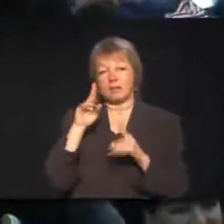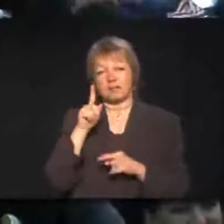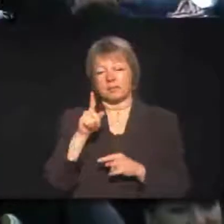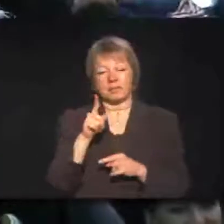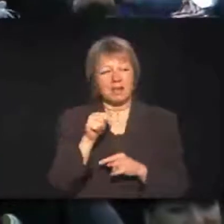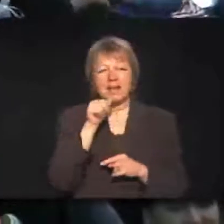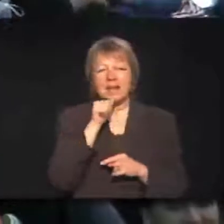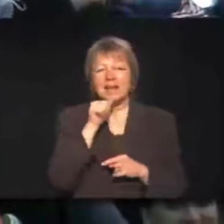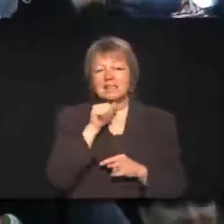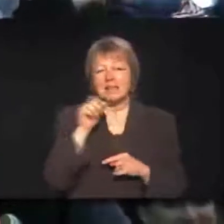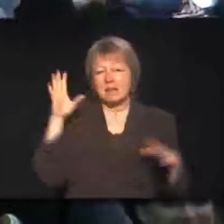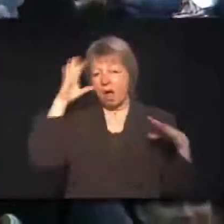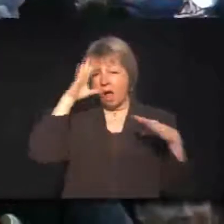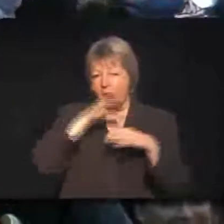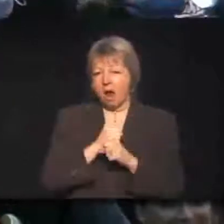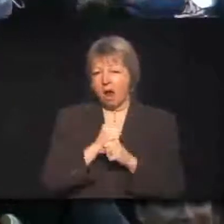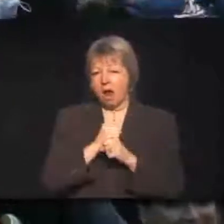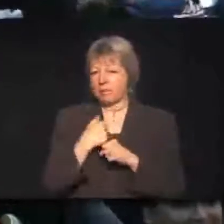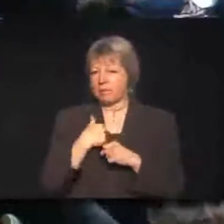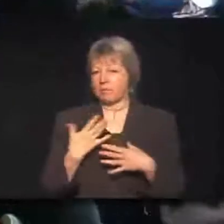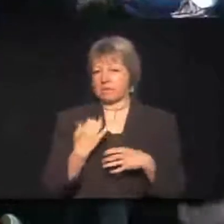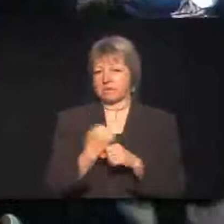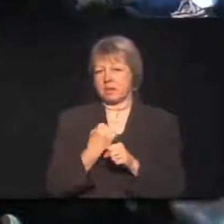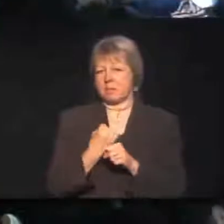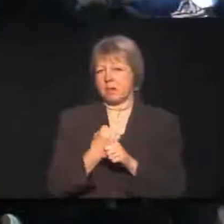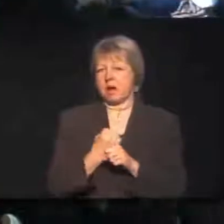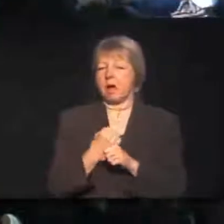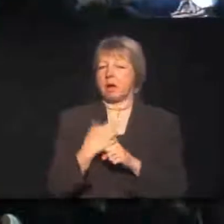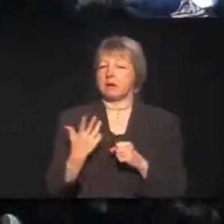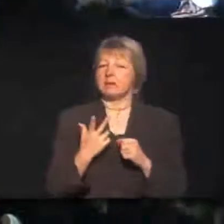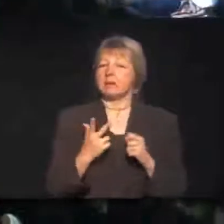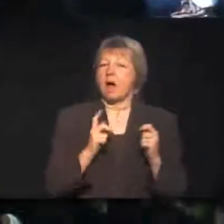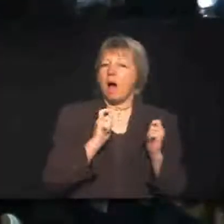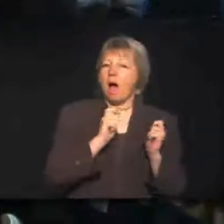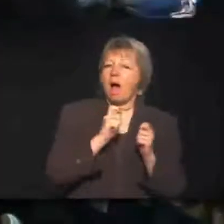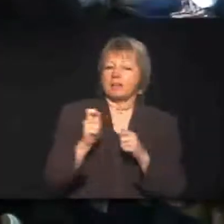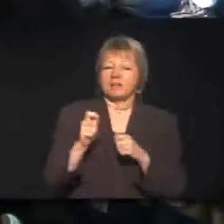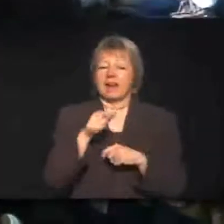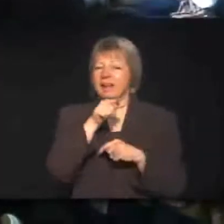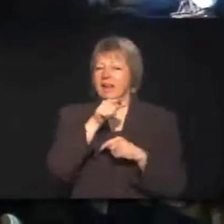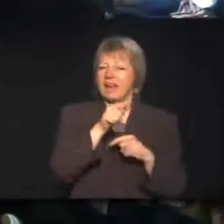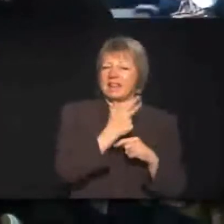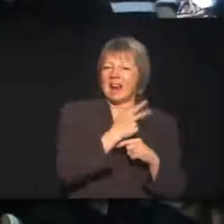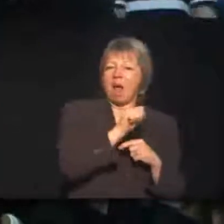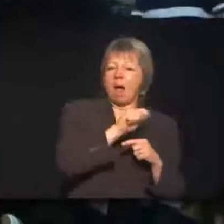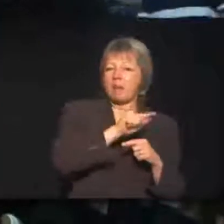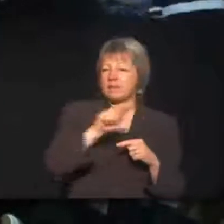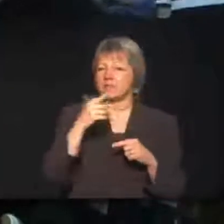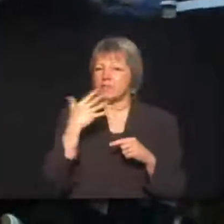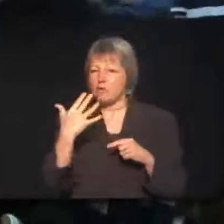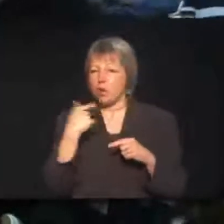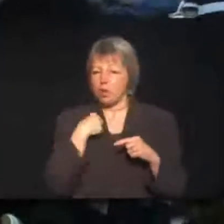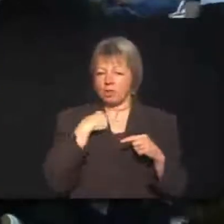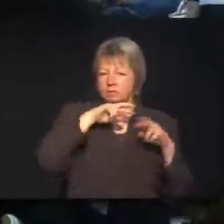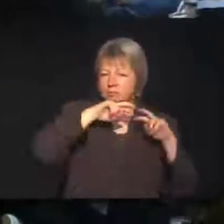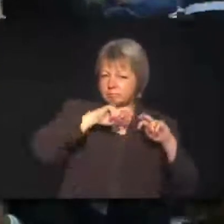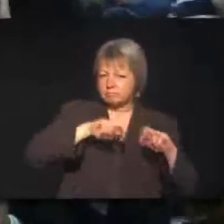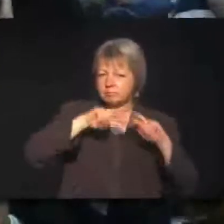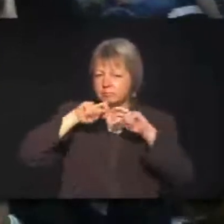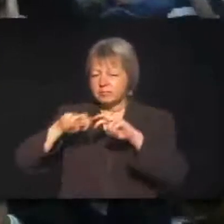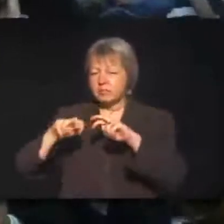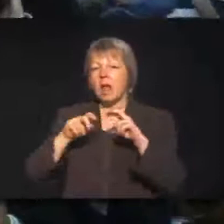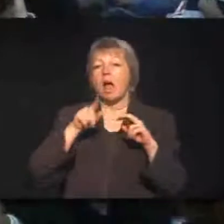kein Applaus ich habe gestern Abend alle Anträge aus dem Blöcken drei a bis fünf daraufhin kontrolliert in Anträgen 12